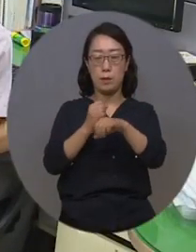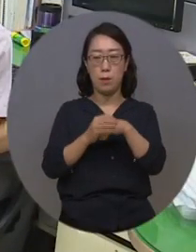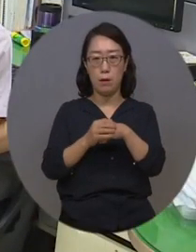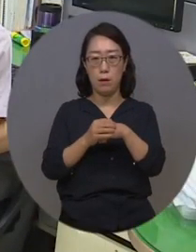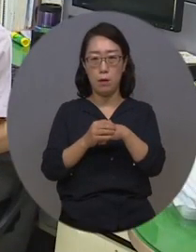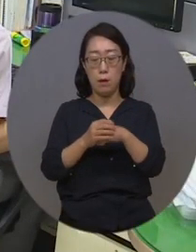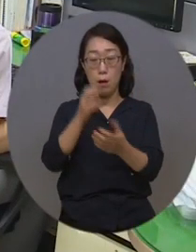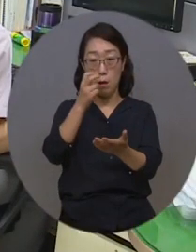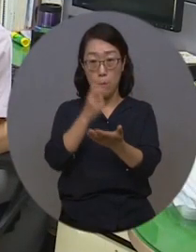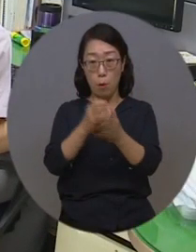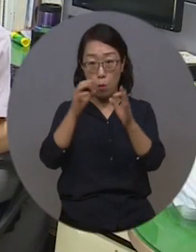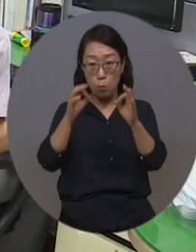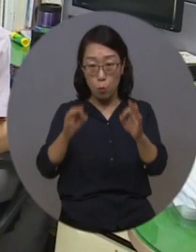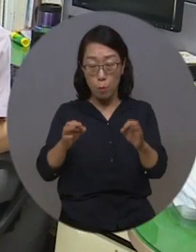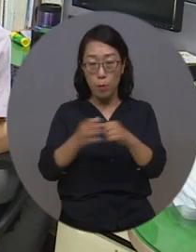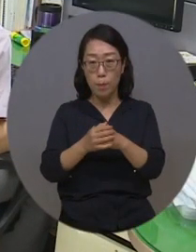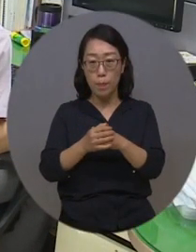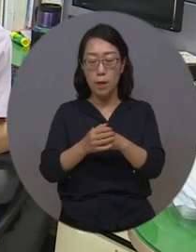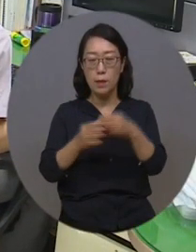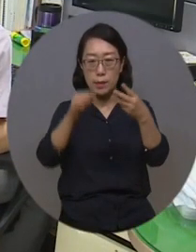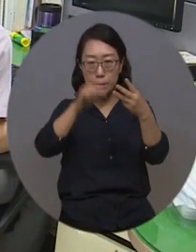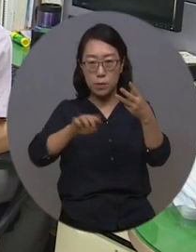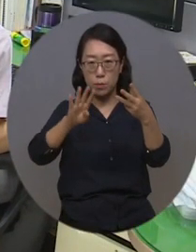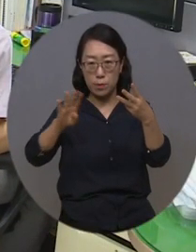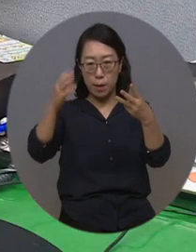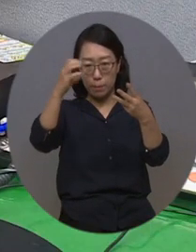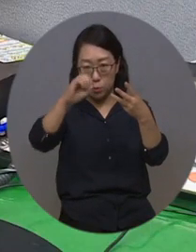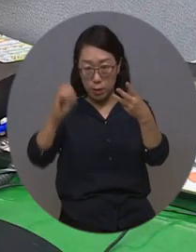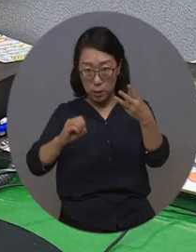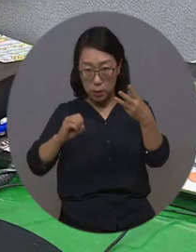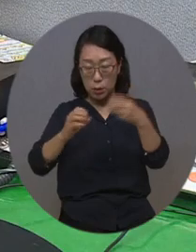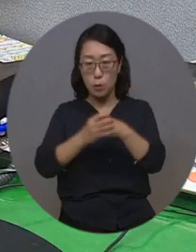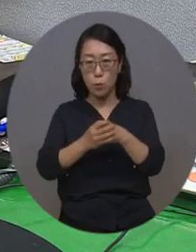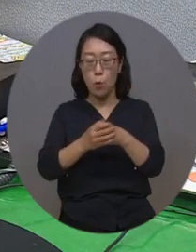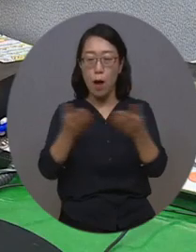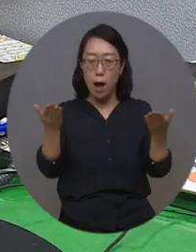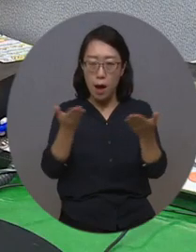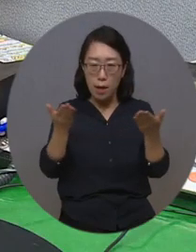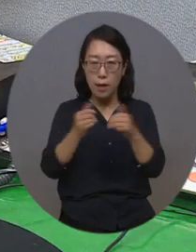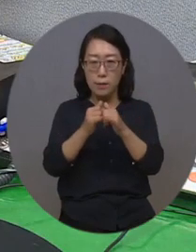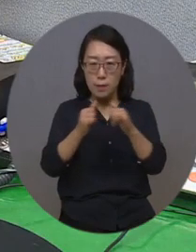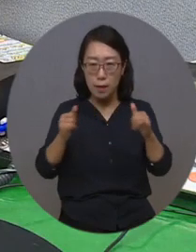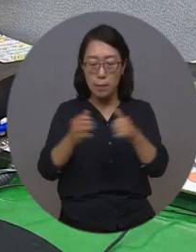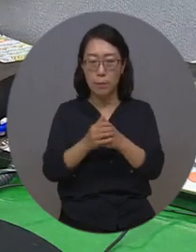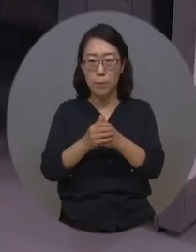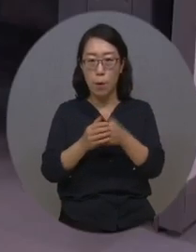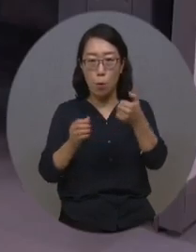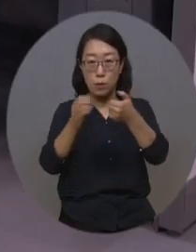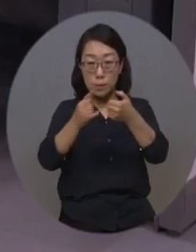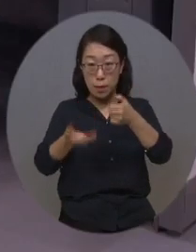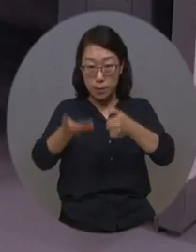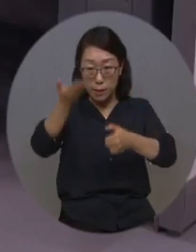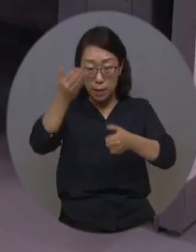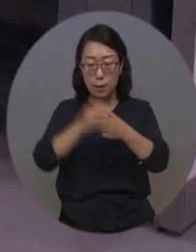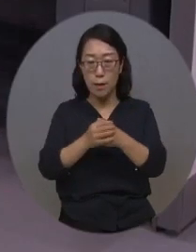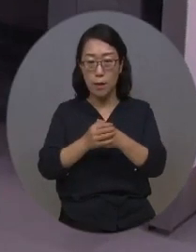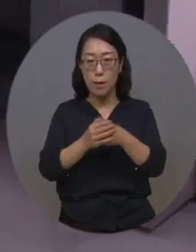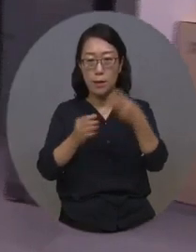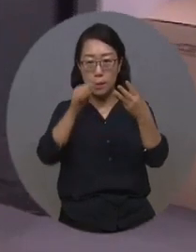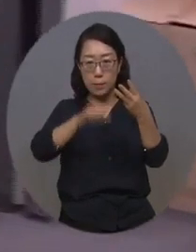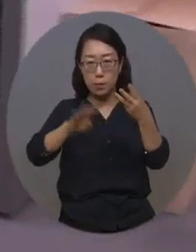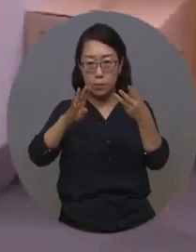현재 법에서는 정부기관은 청원의 3.4% 상시근로자 50인 이상의 공공기관은 상시근로자 인원에